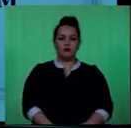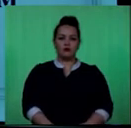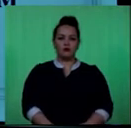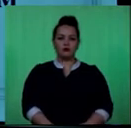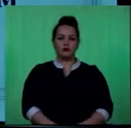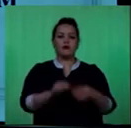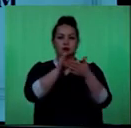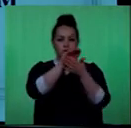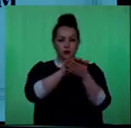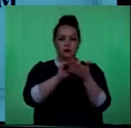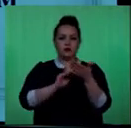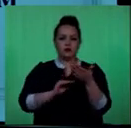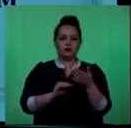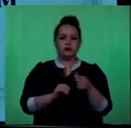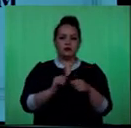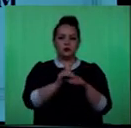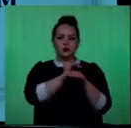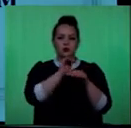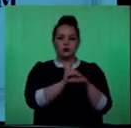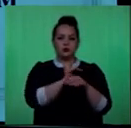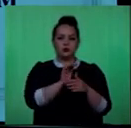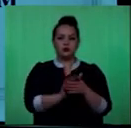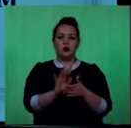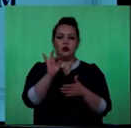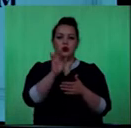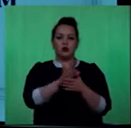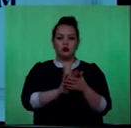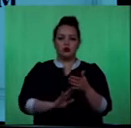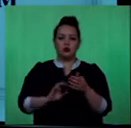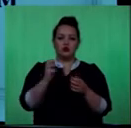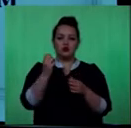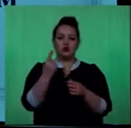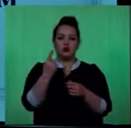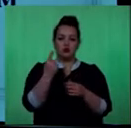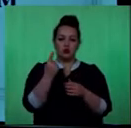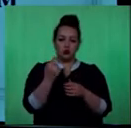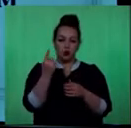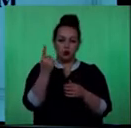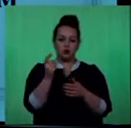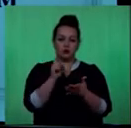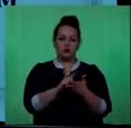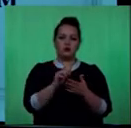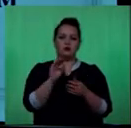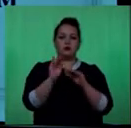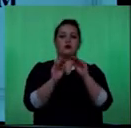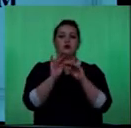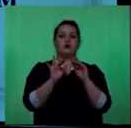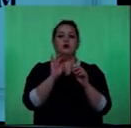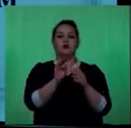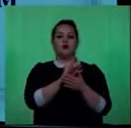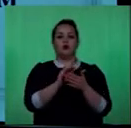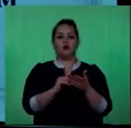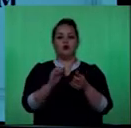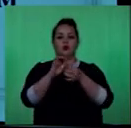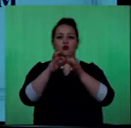записали молодцы и далее есть еще задание составьте и запишите предложения